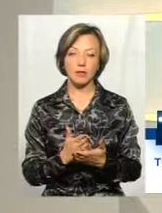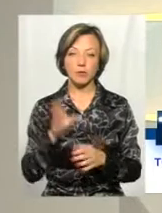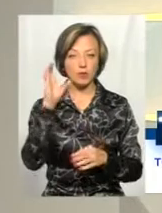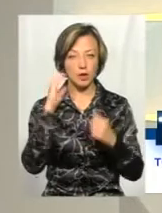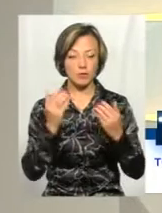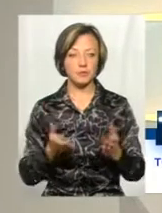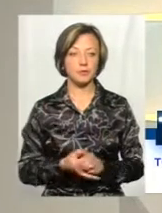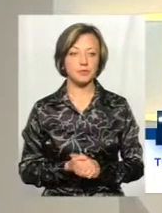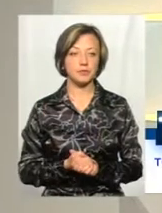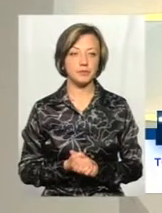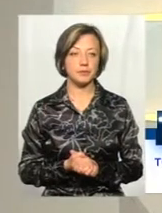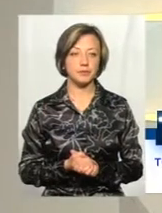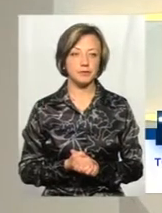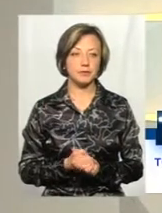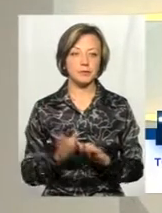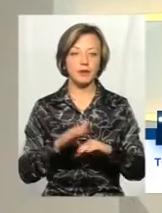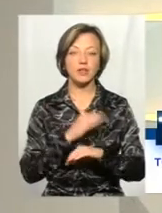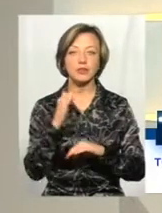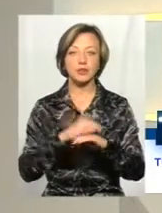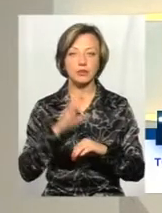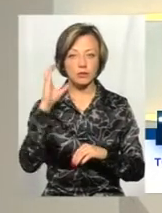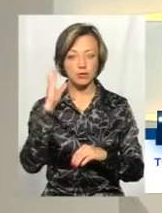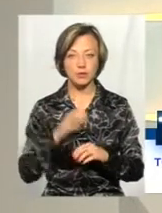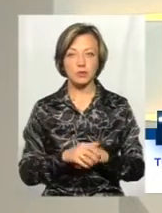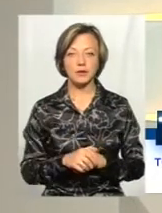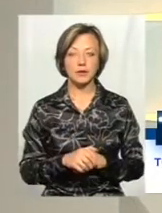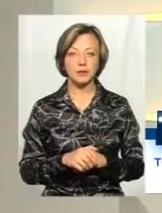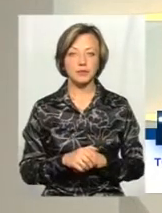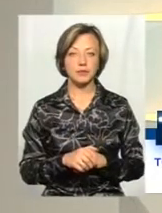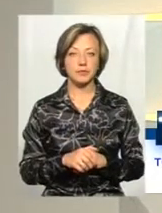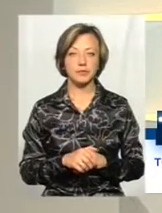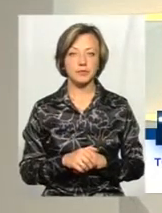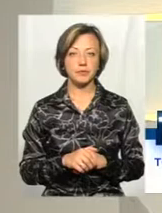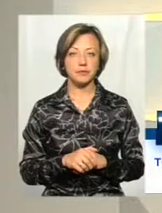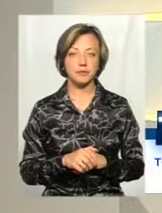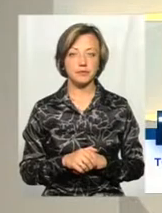Давайте послухаємо його питання. Добрий вечір. Ви в ефірі. Слухаємо вас.